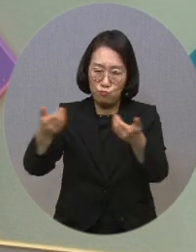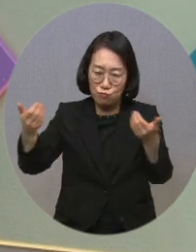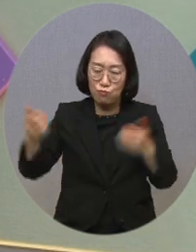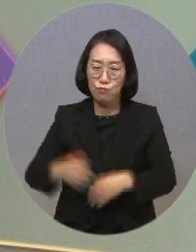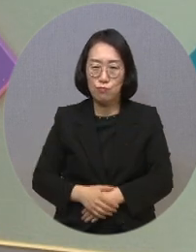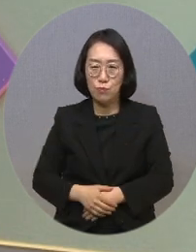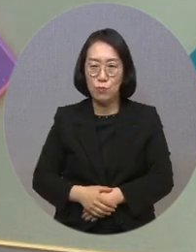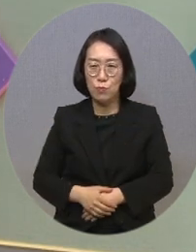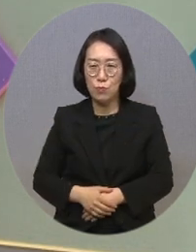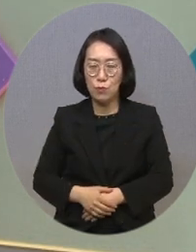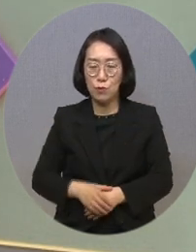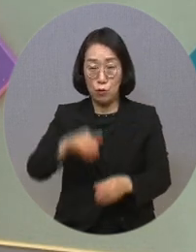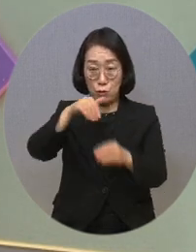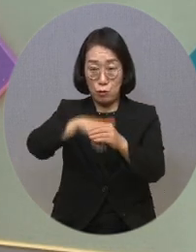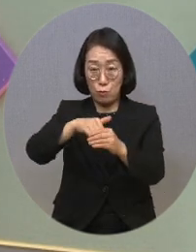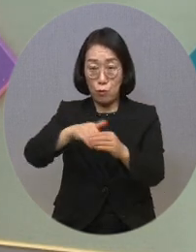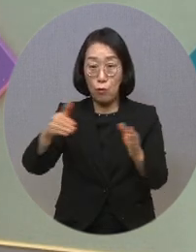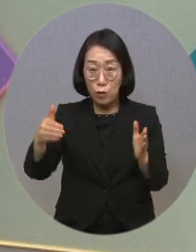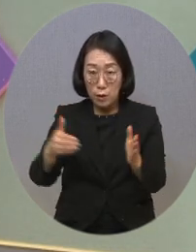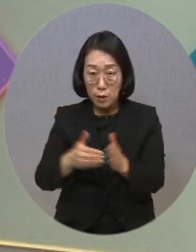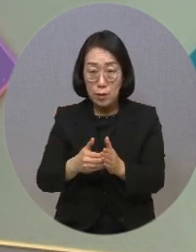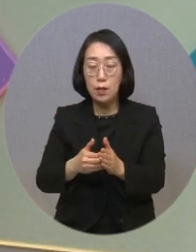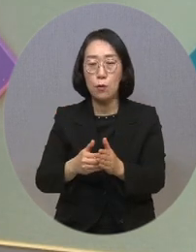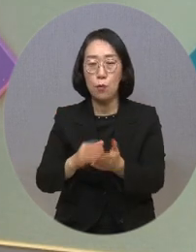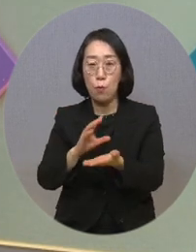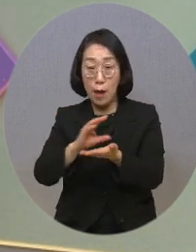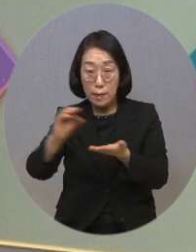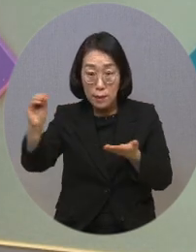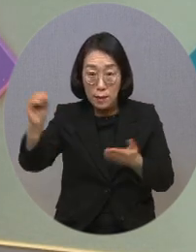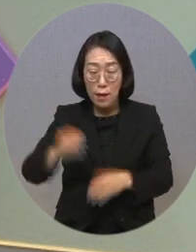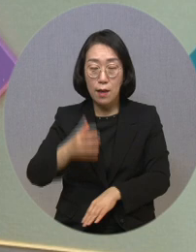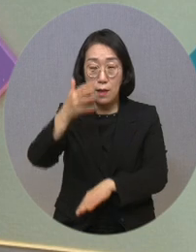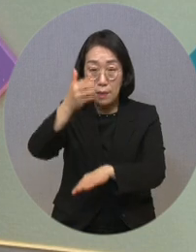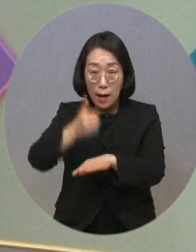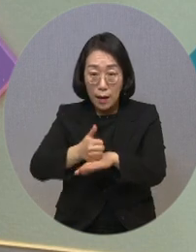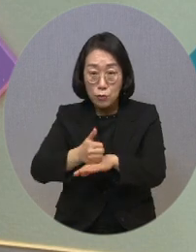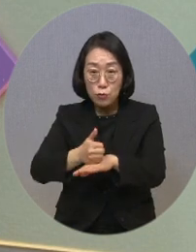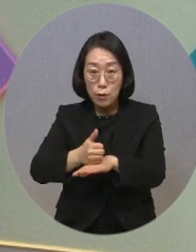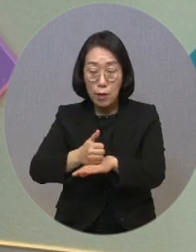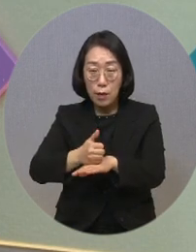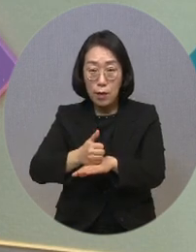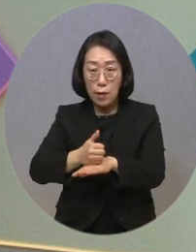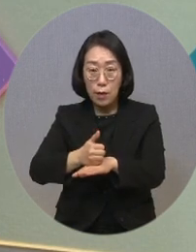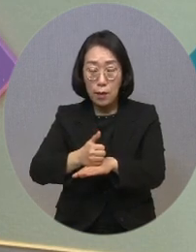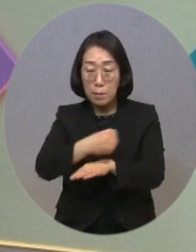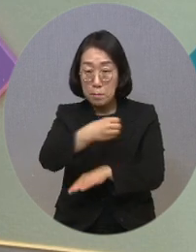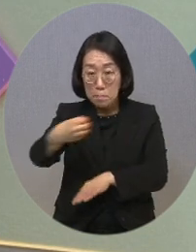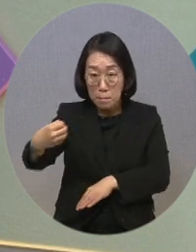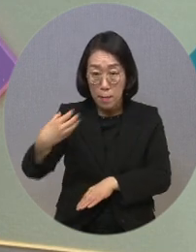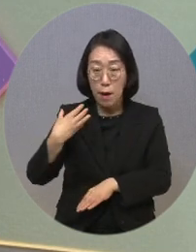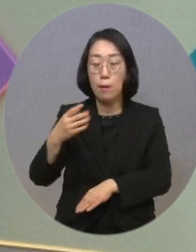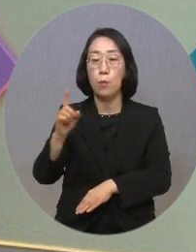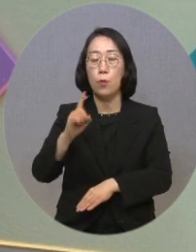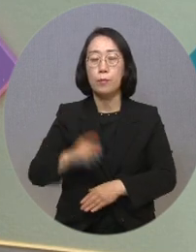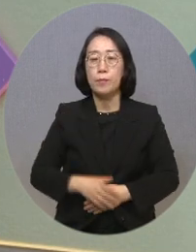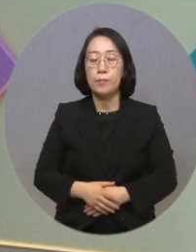선거 마치고 바로 이제 갔어요. 그래서 나중에 이제 직원한테 연락이 온 게 어떻게 왔냐면